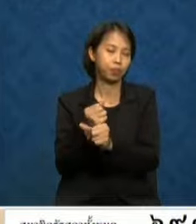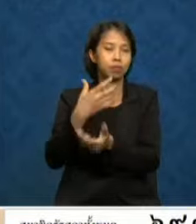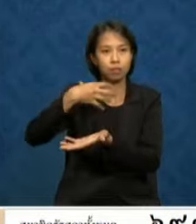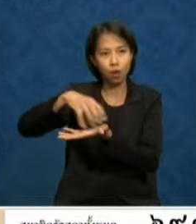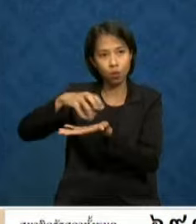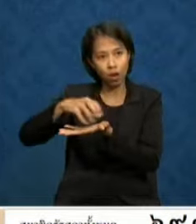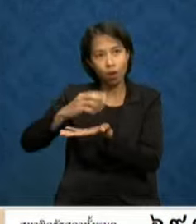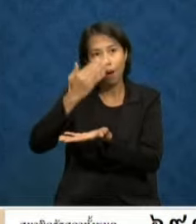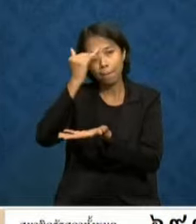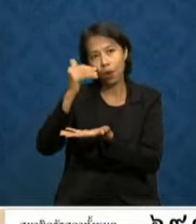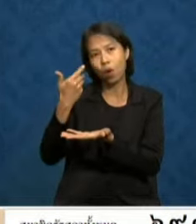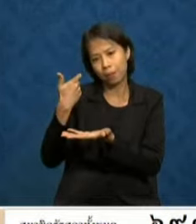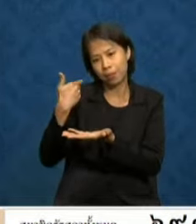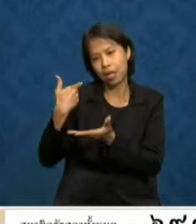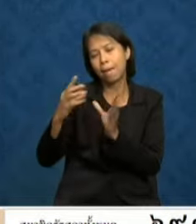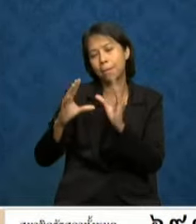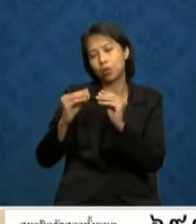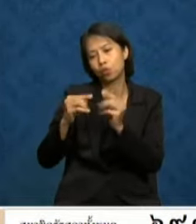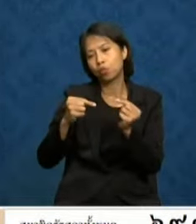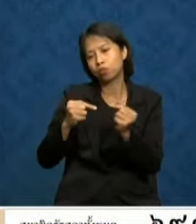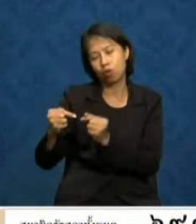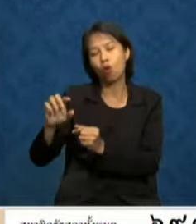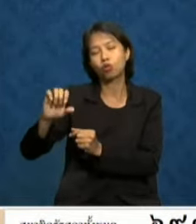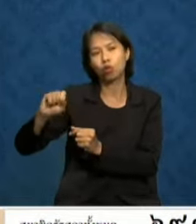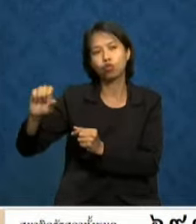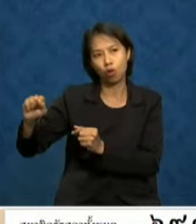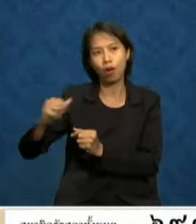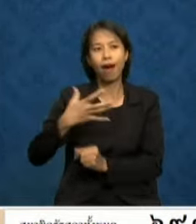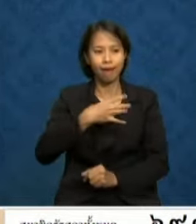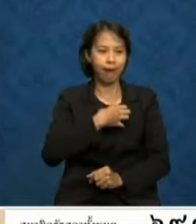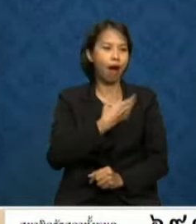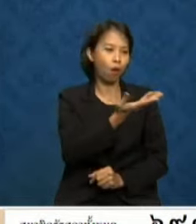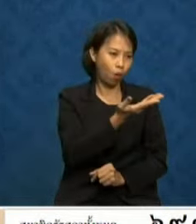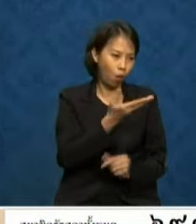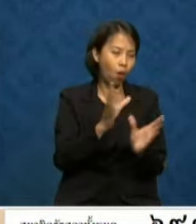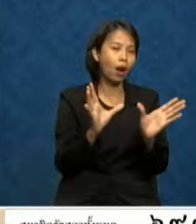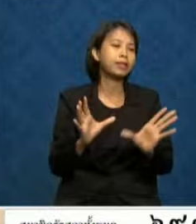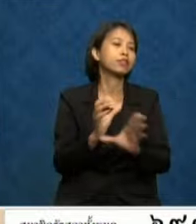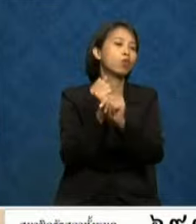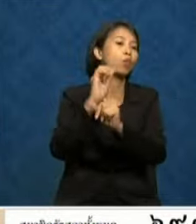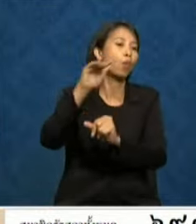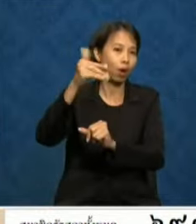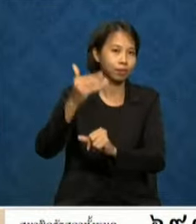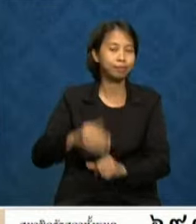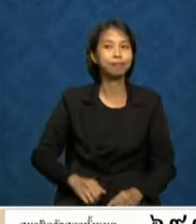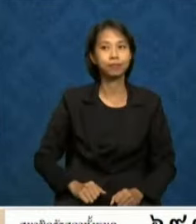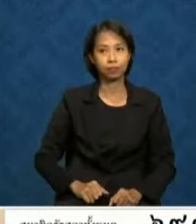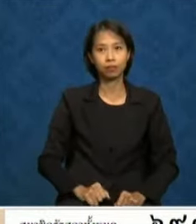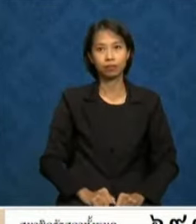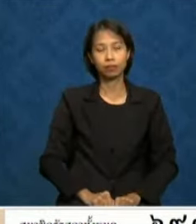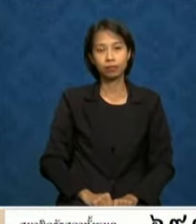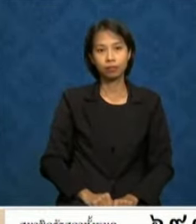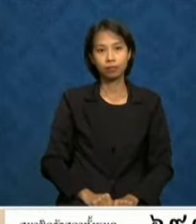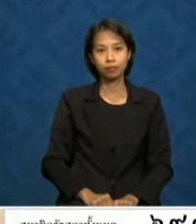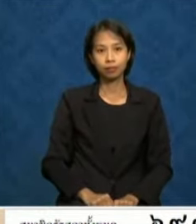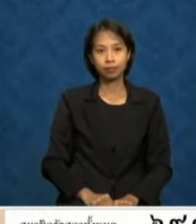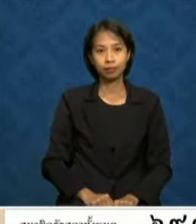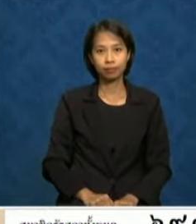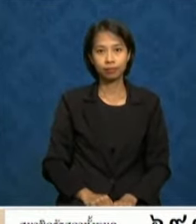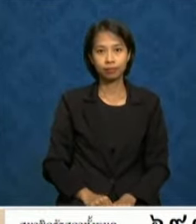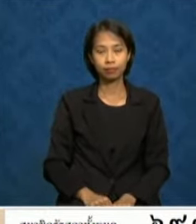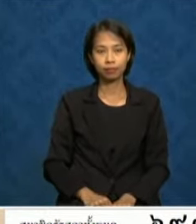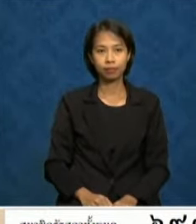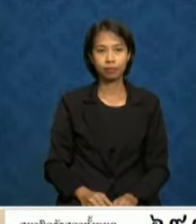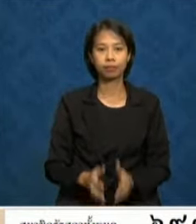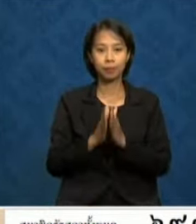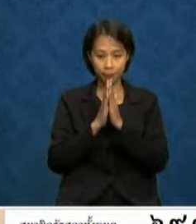เดี๋ยวเราจะมีการประชุมสภาผู้แทนต่อในห้องนี้ต่อครับ ขอให้กราบเรียนท่านประธานนะครับแล้วก็ท่าน